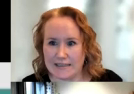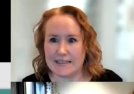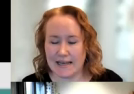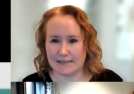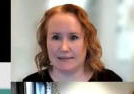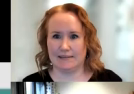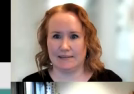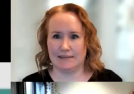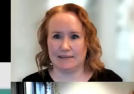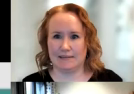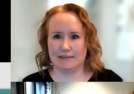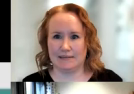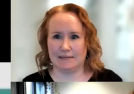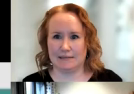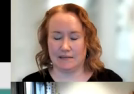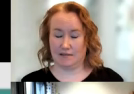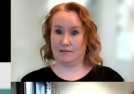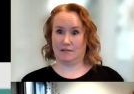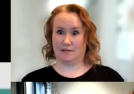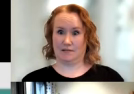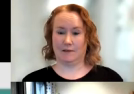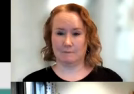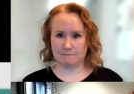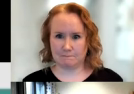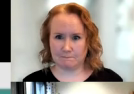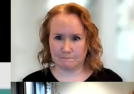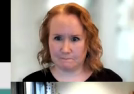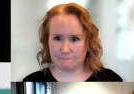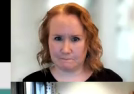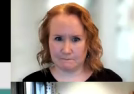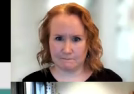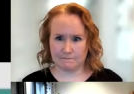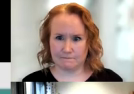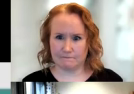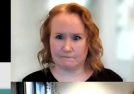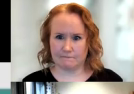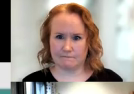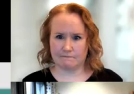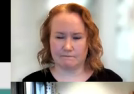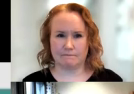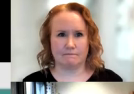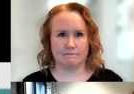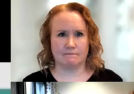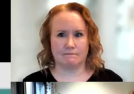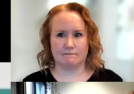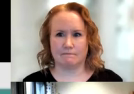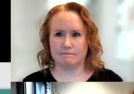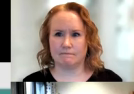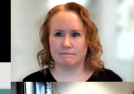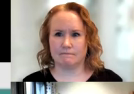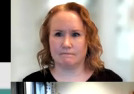enkel nettside? Det et veldig godt spørsmål. Dette her